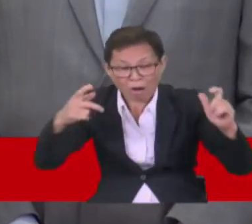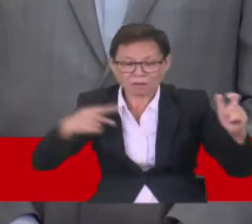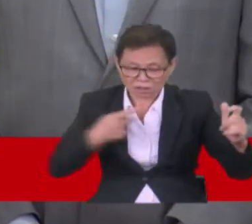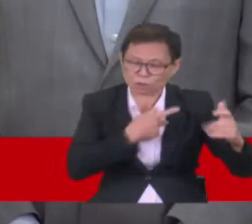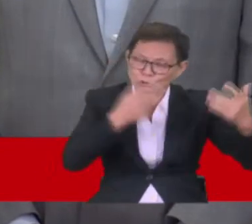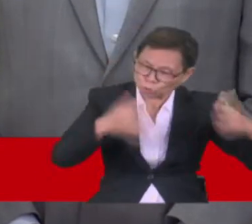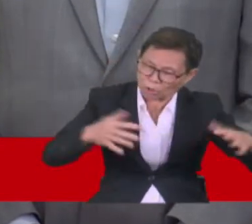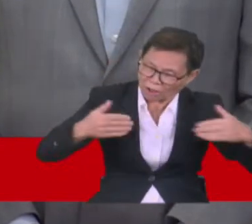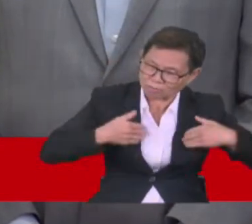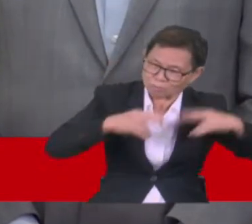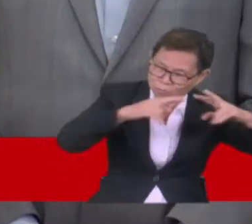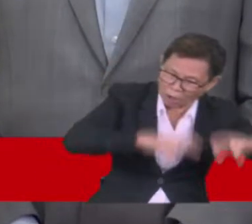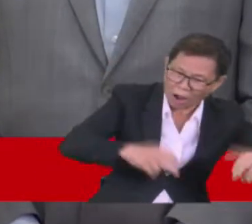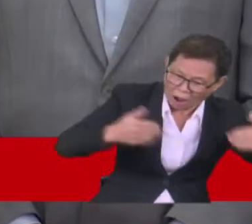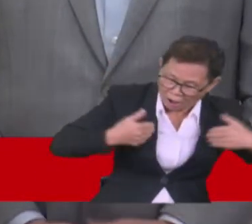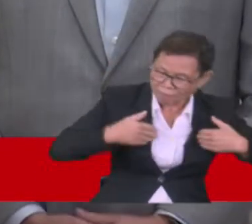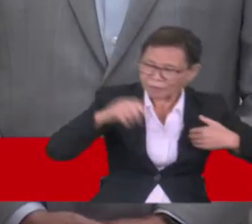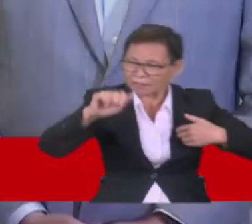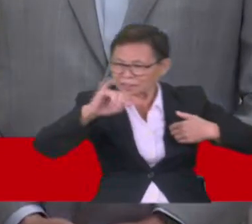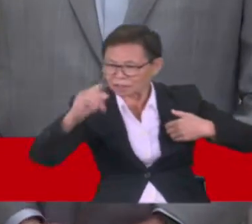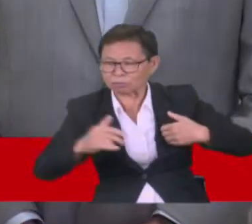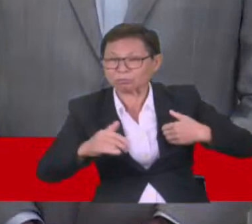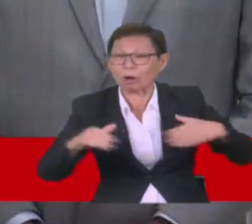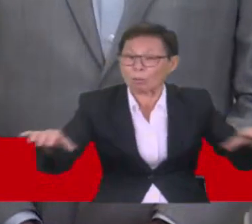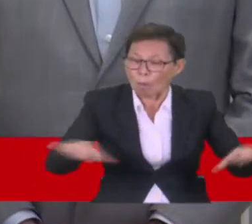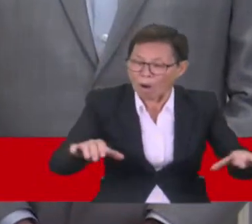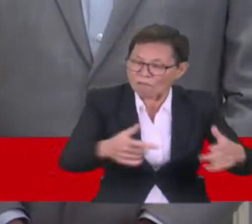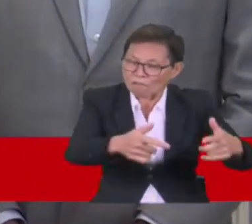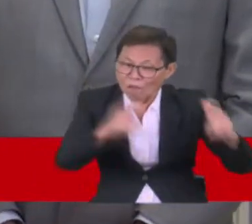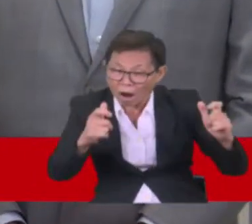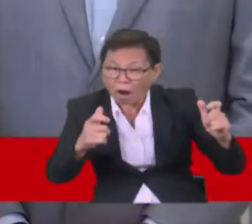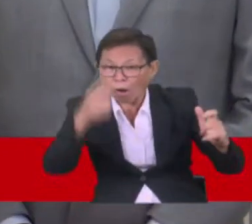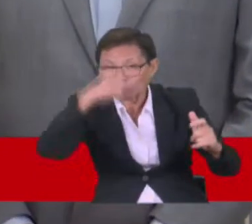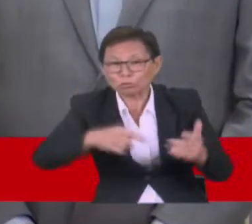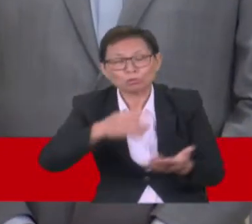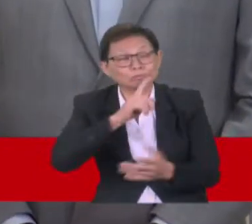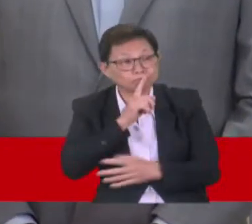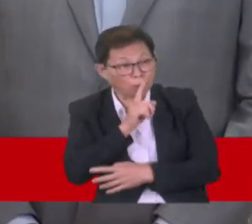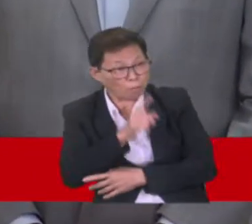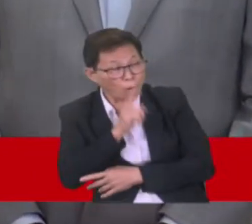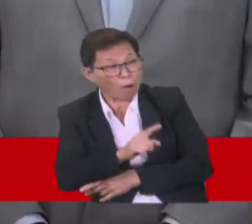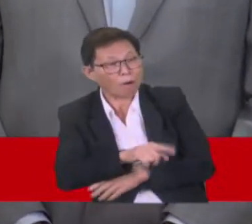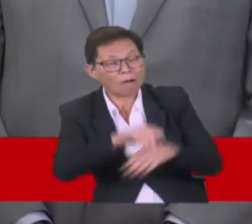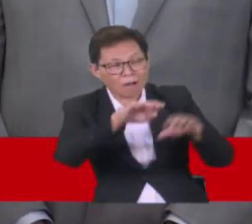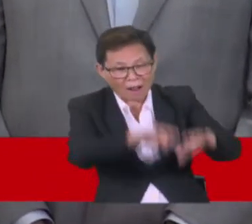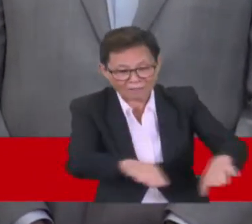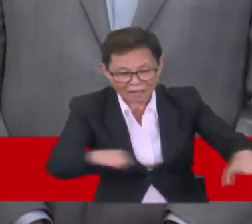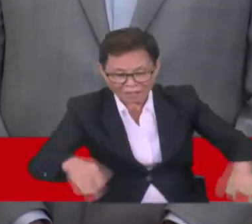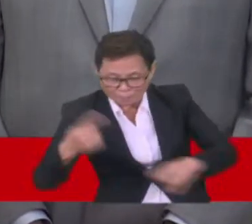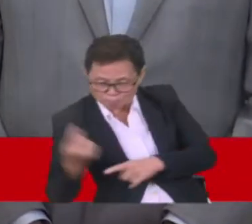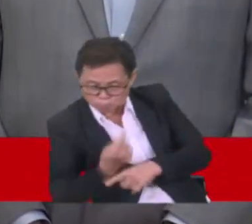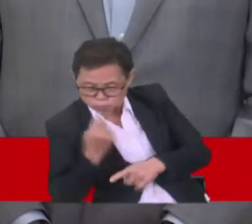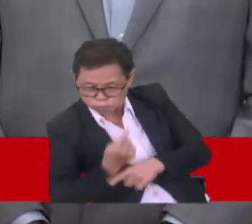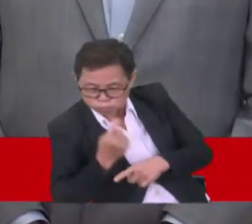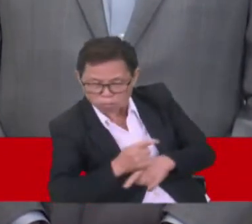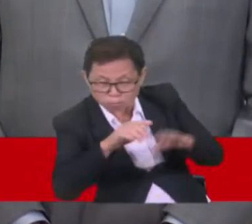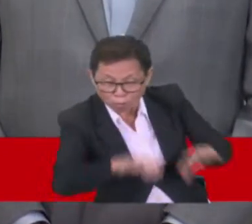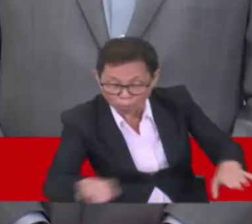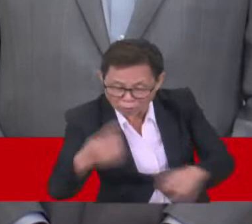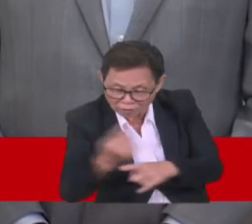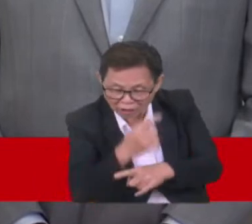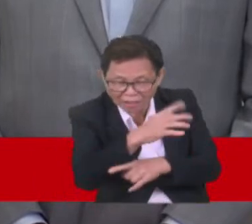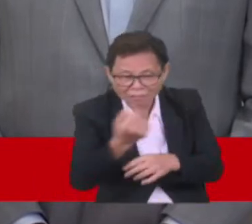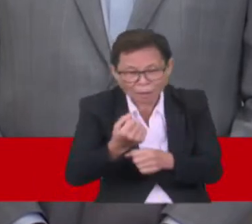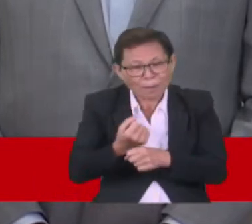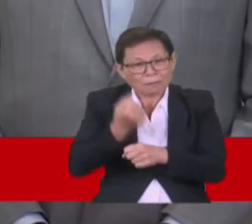kajian kita ada jantung kuasa untuk memastikan anak-anak ini dilatih dan